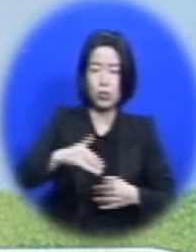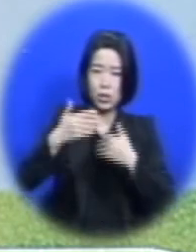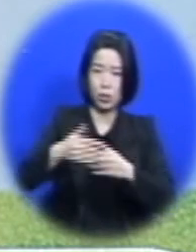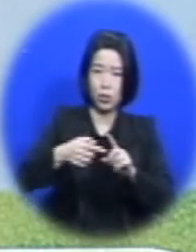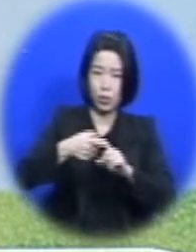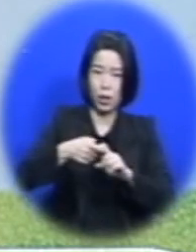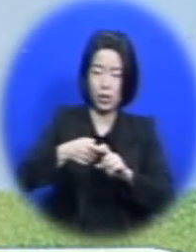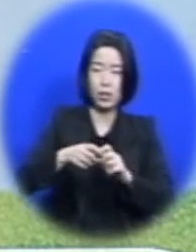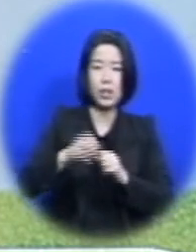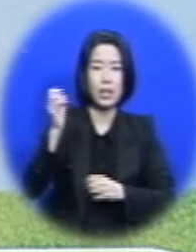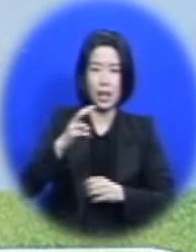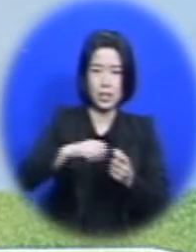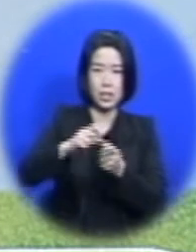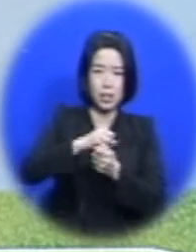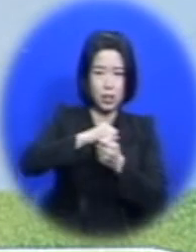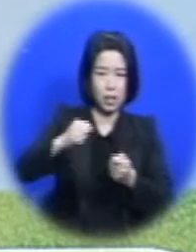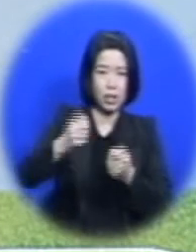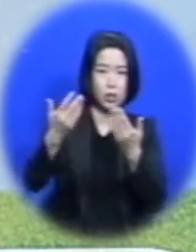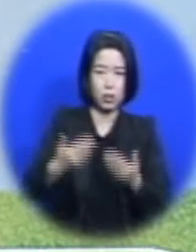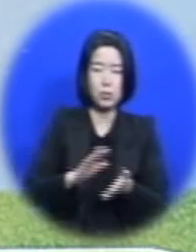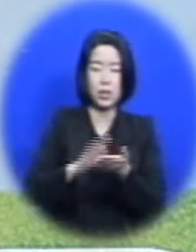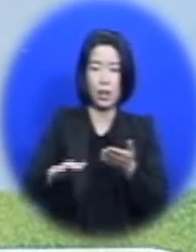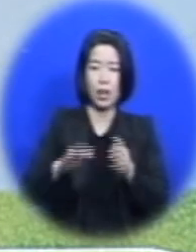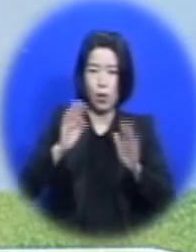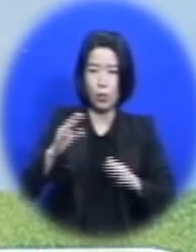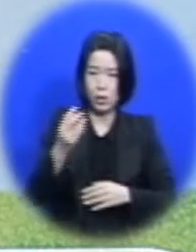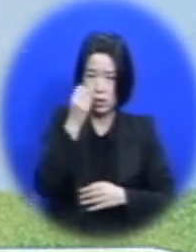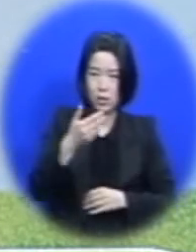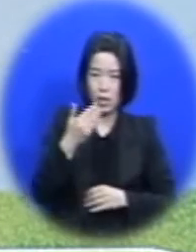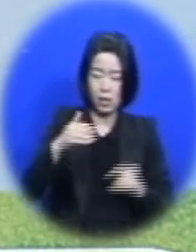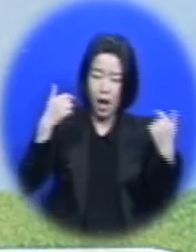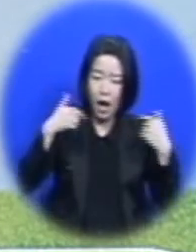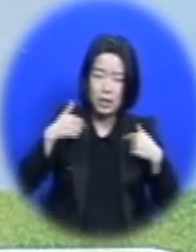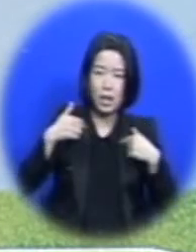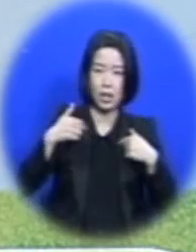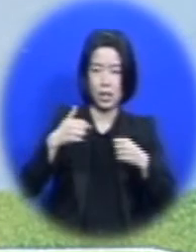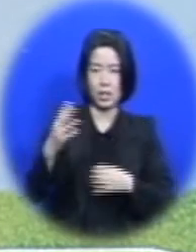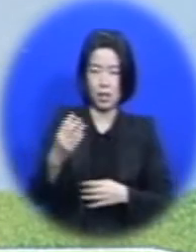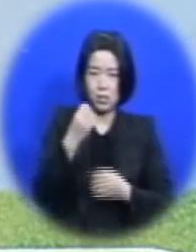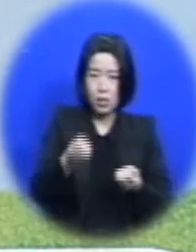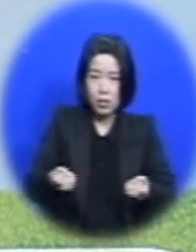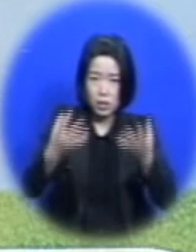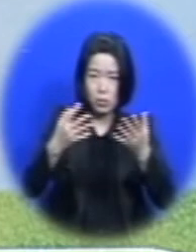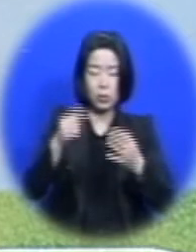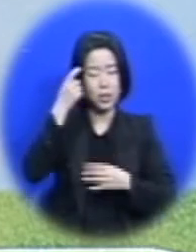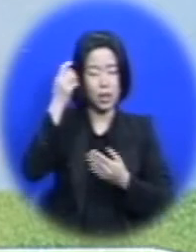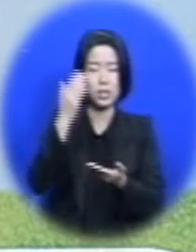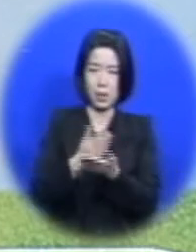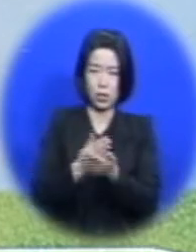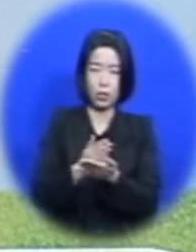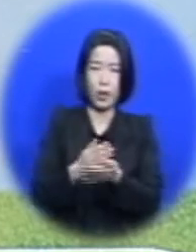매듭지어 주세요 오늘 여러분 성찬을 그냥 늘 하던 성내지 그 로만 생각하지 마시고